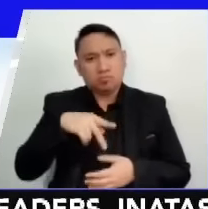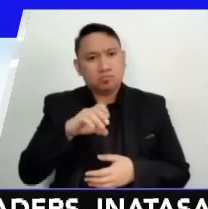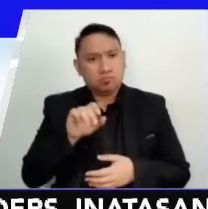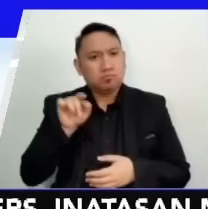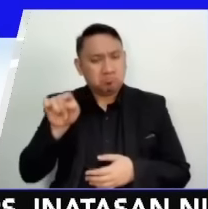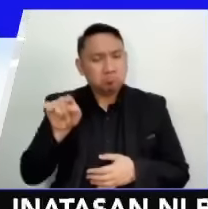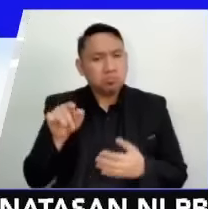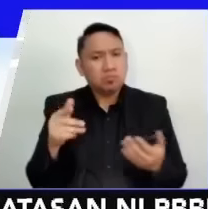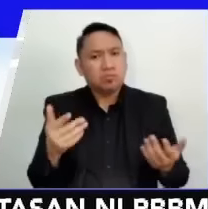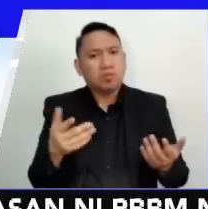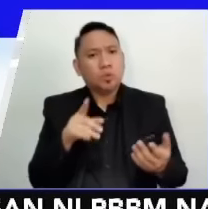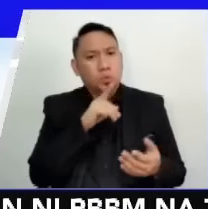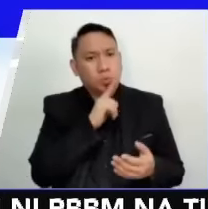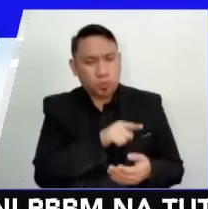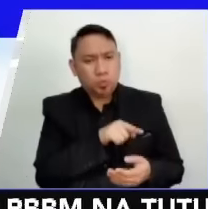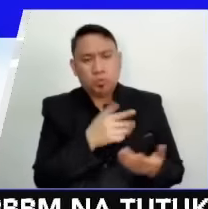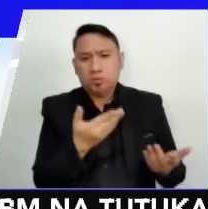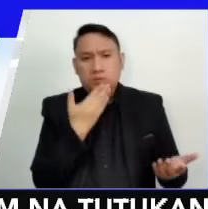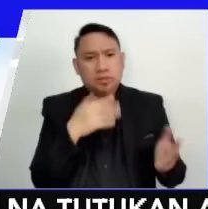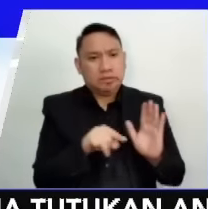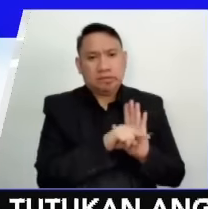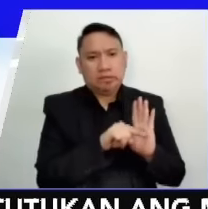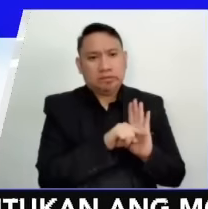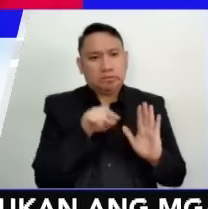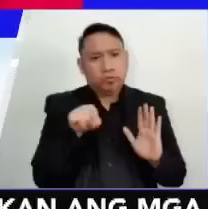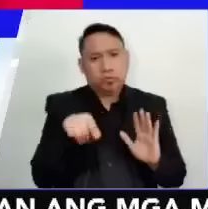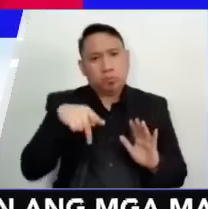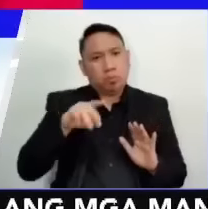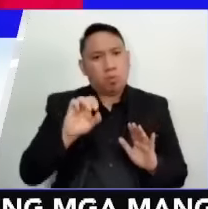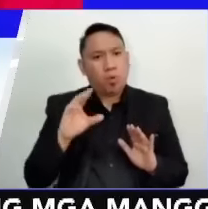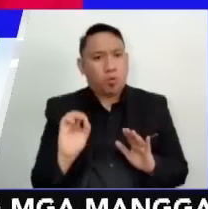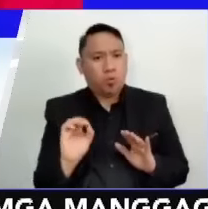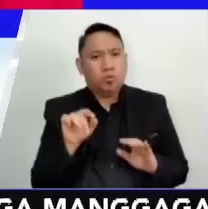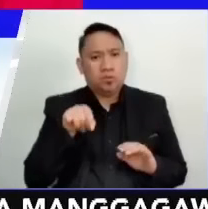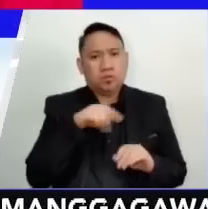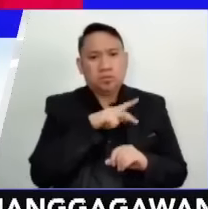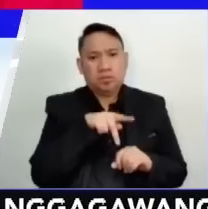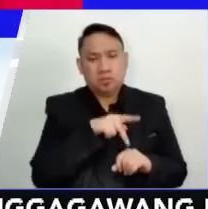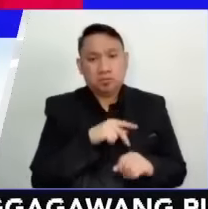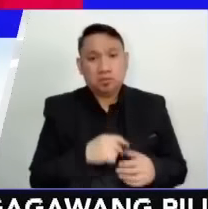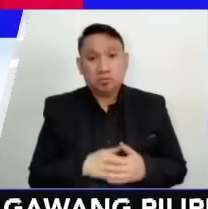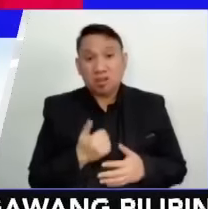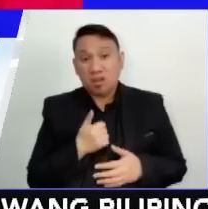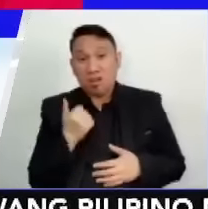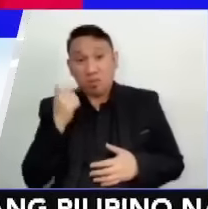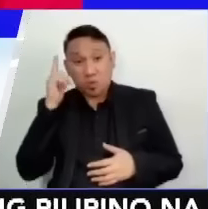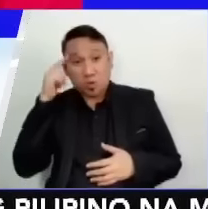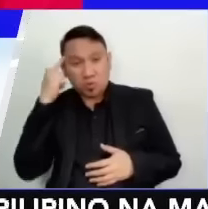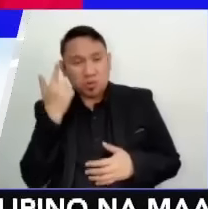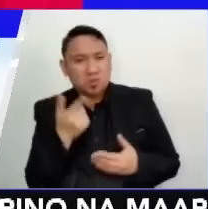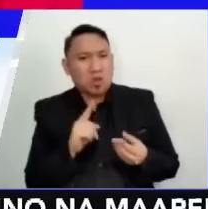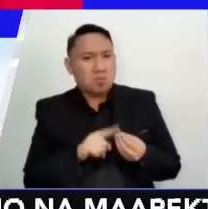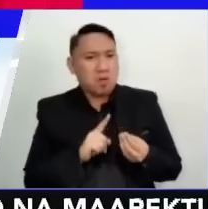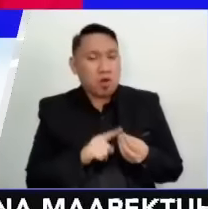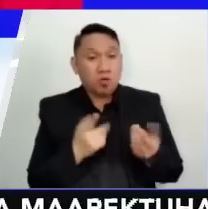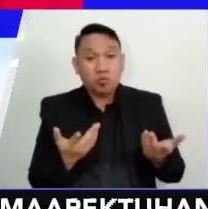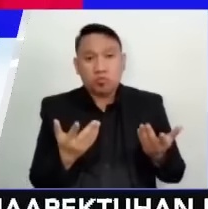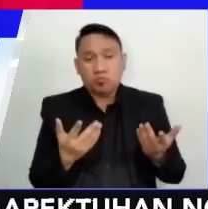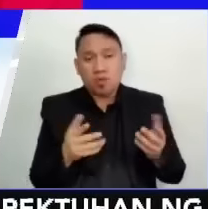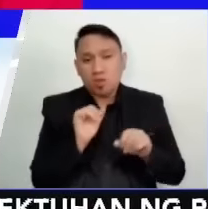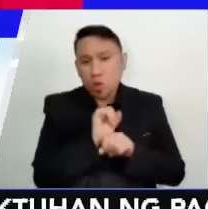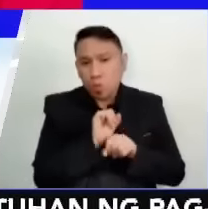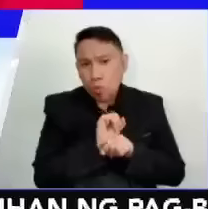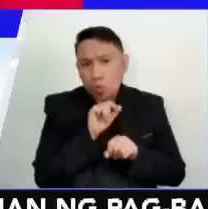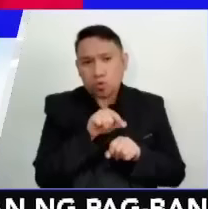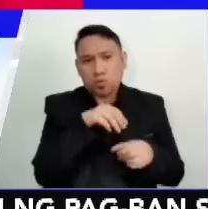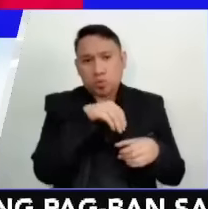ito sa ating lipunan mhm senator pangamba po ng ilang opisyal yung mga manggagawang Pinoy na nagtatrabaho sa legal na mga Pogo